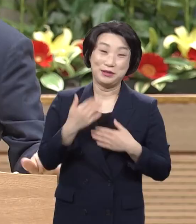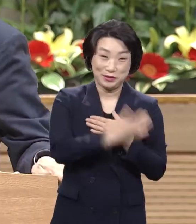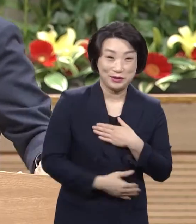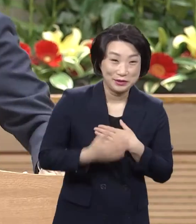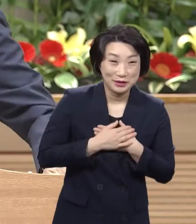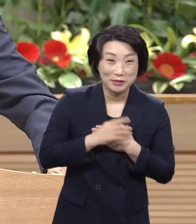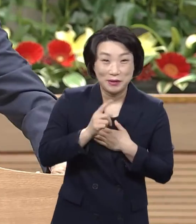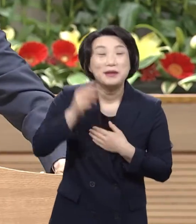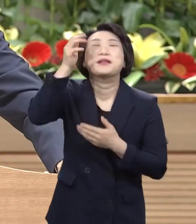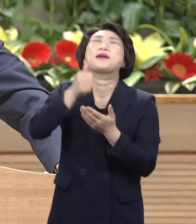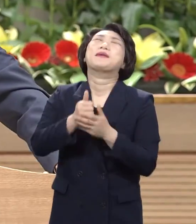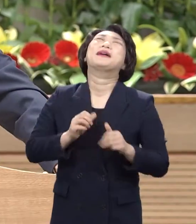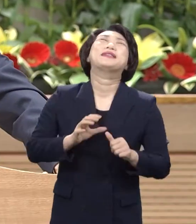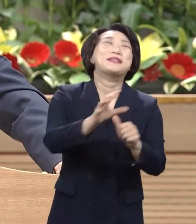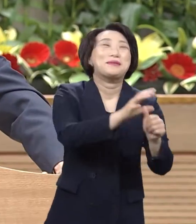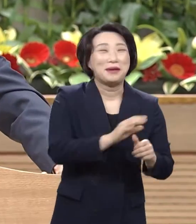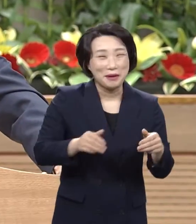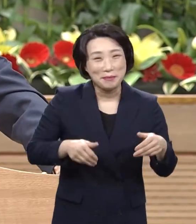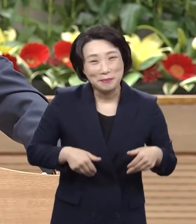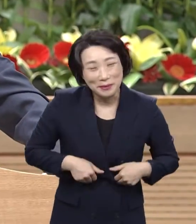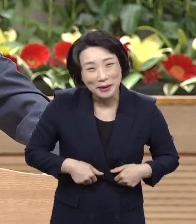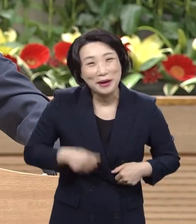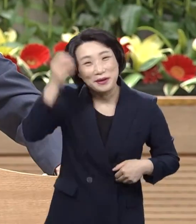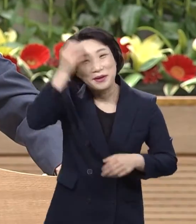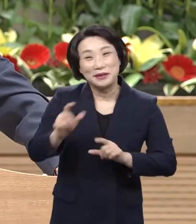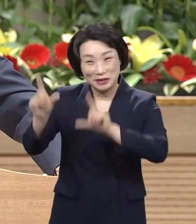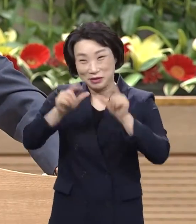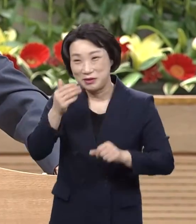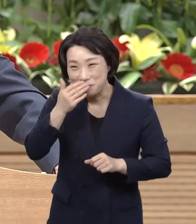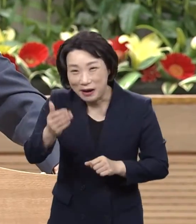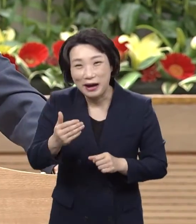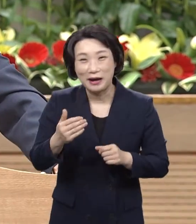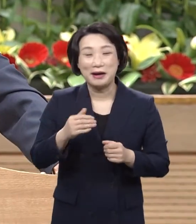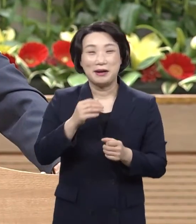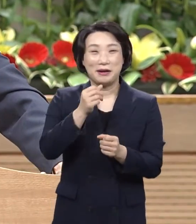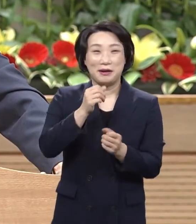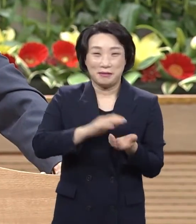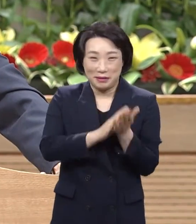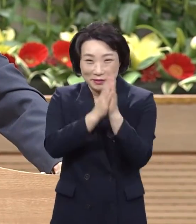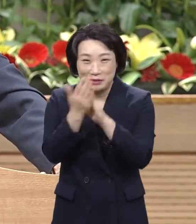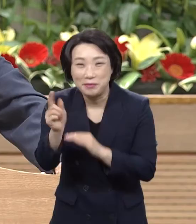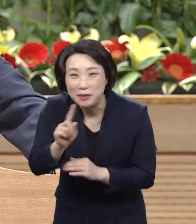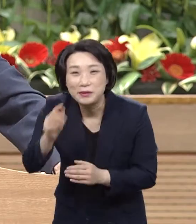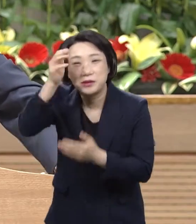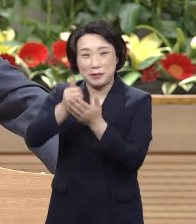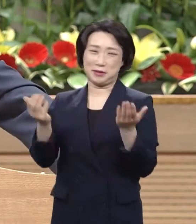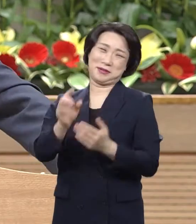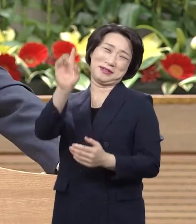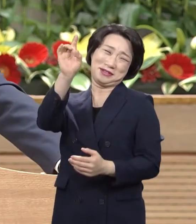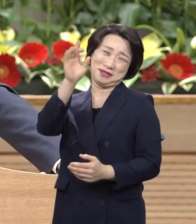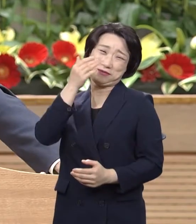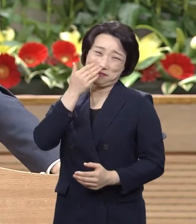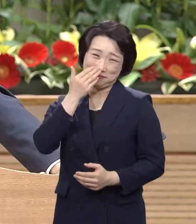지배받고 영적 생활을 할 수 있도록 만드는 것은 성령의 역사밖에는 없다.